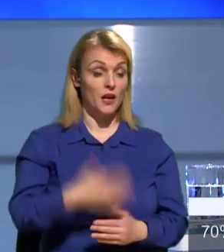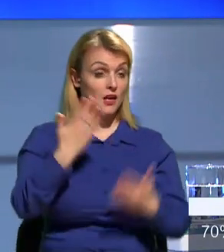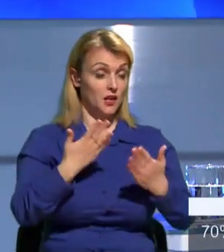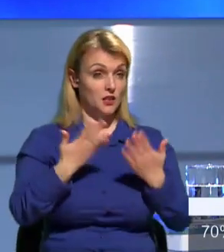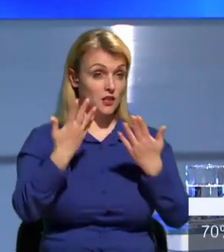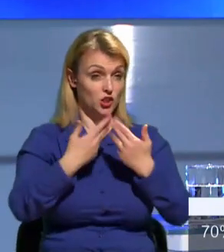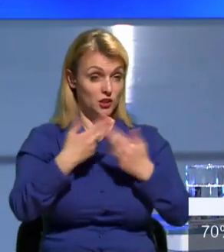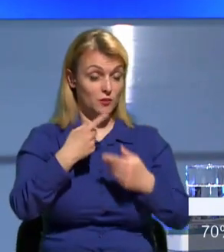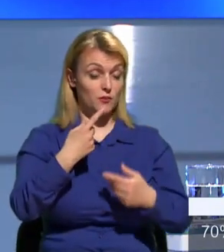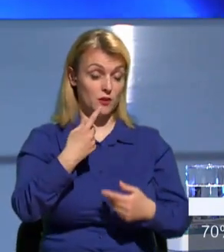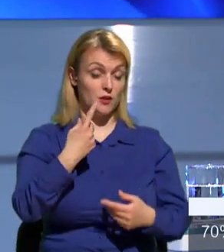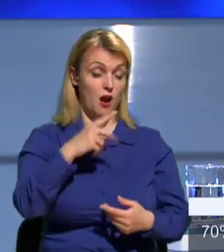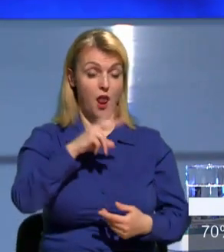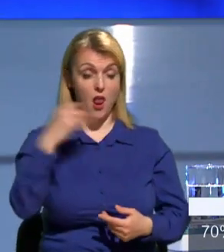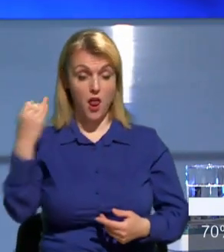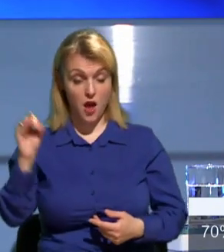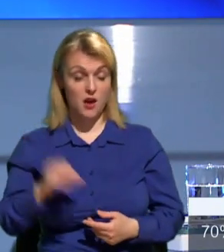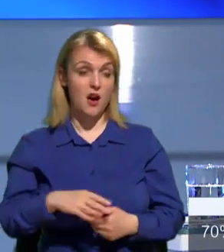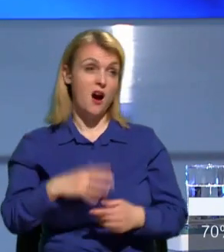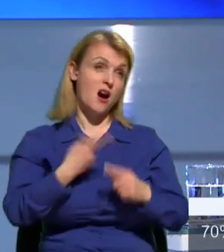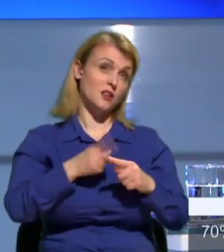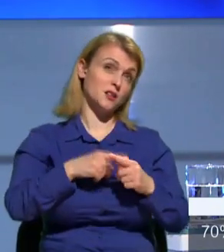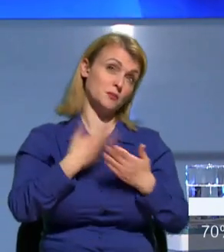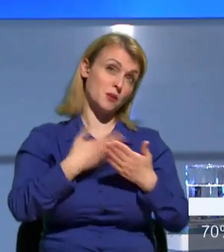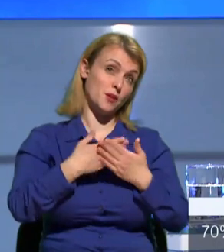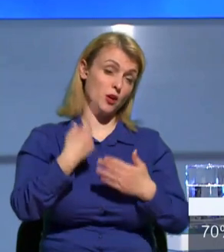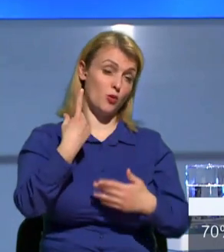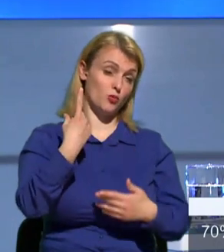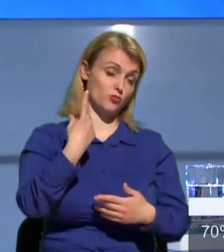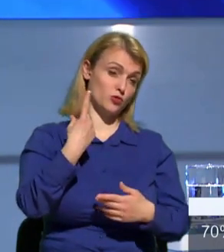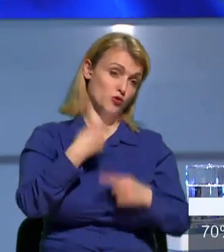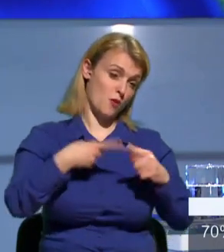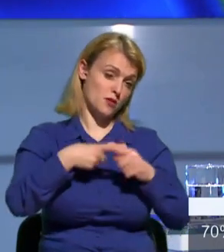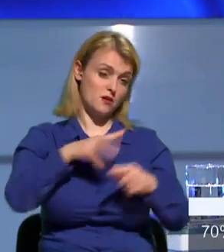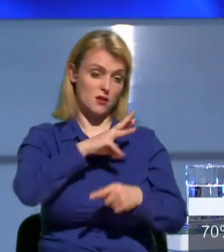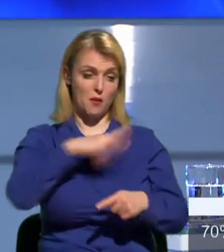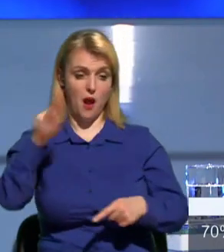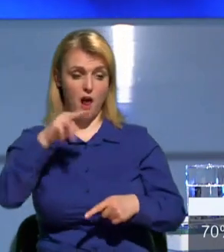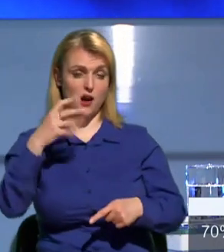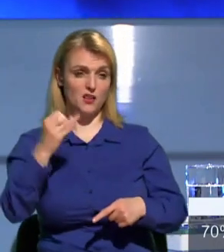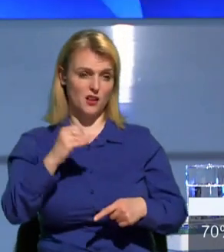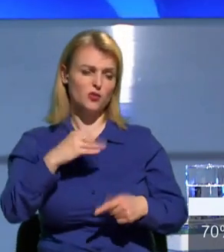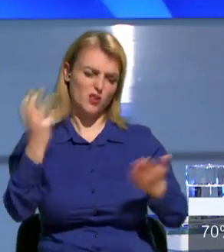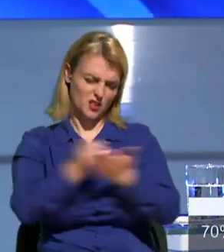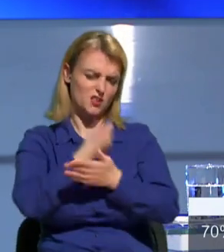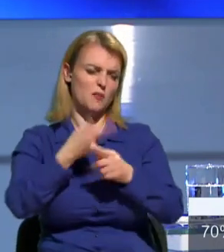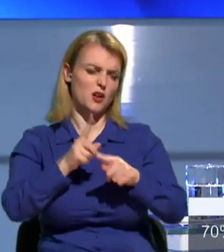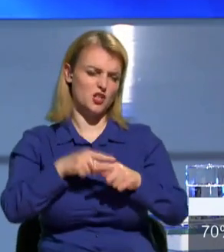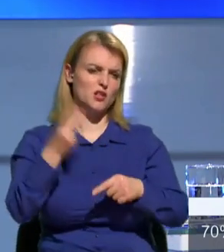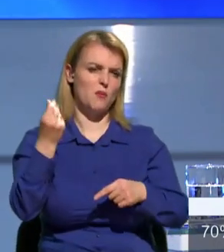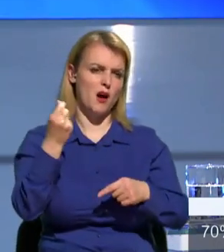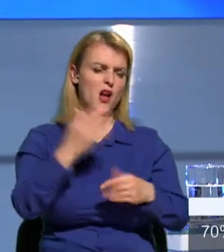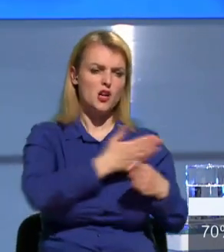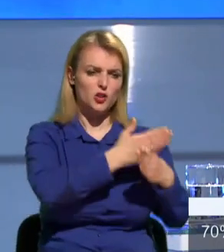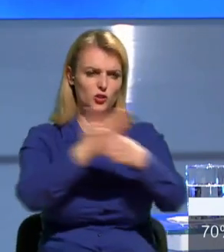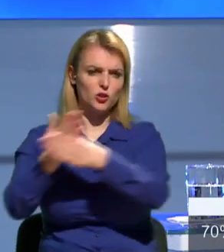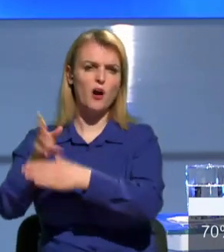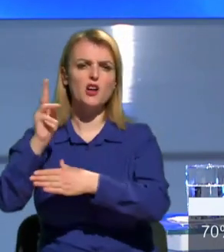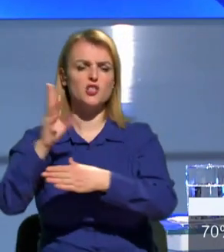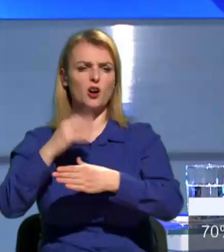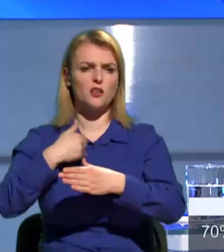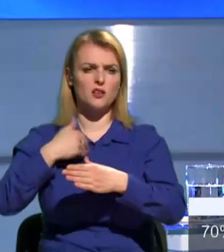de 500 de milioane de lei, jumătate de miliard de lei. Noi putem să găsim banii aceștia și să ajutăm cei care doresc să creeze o familie